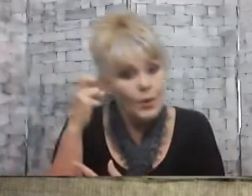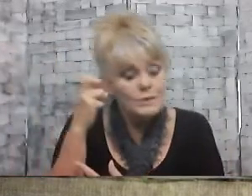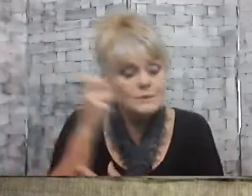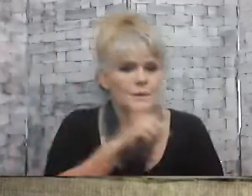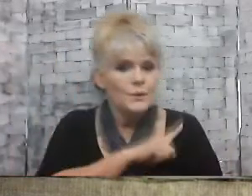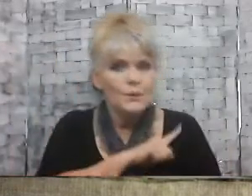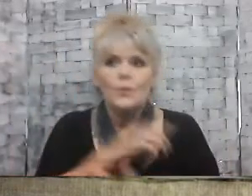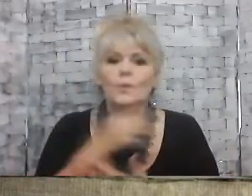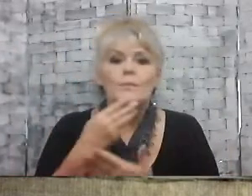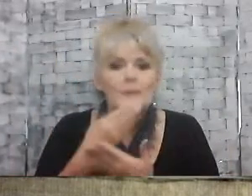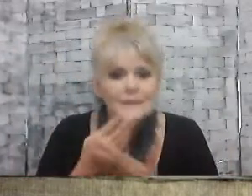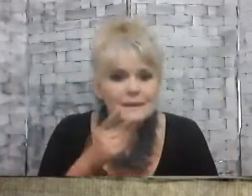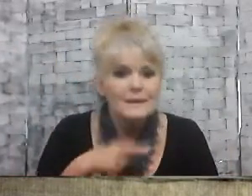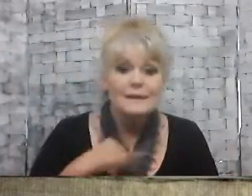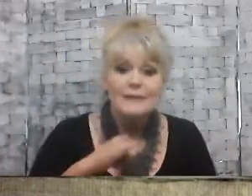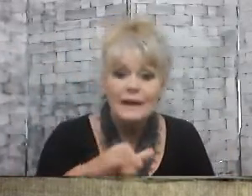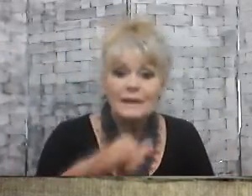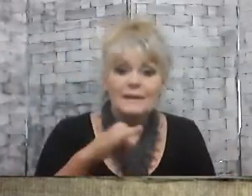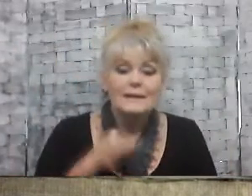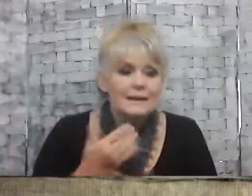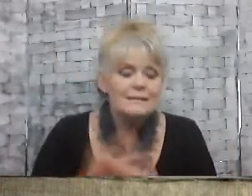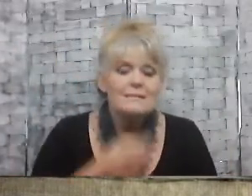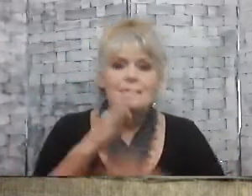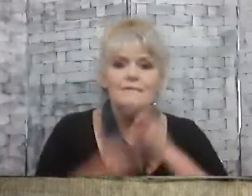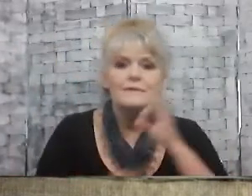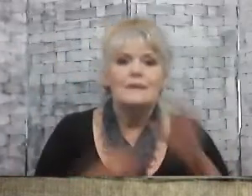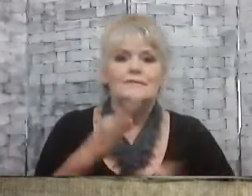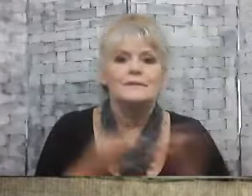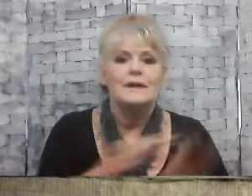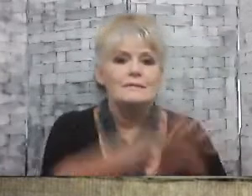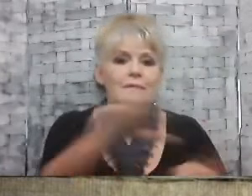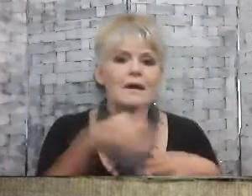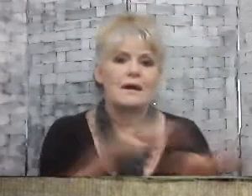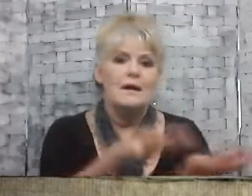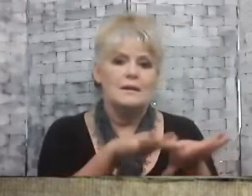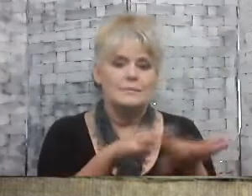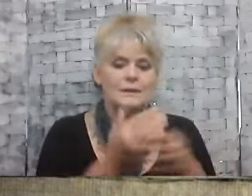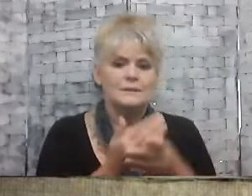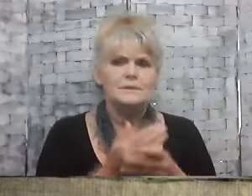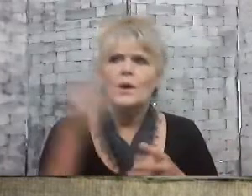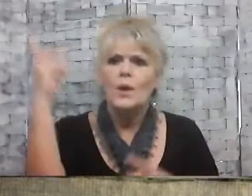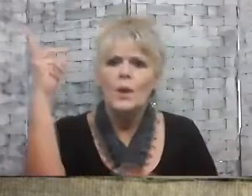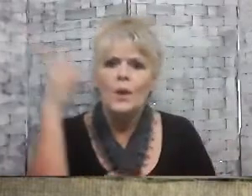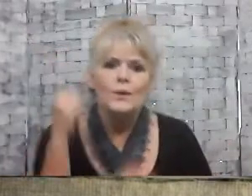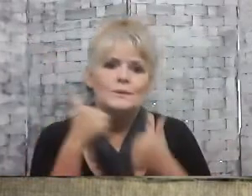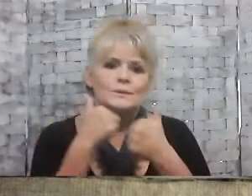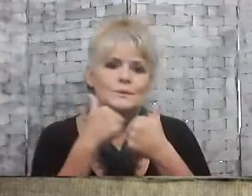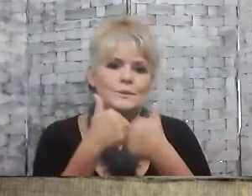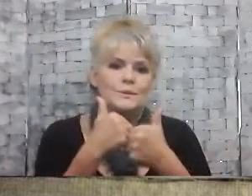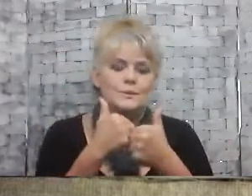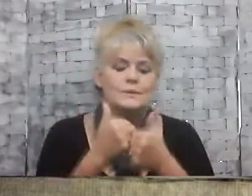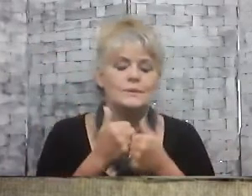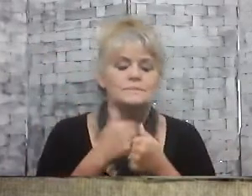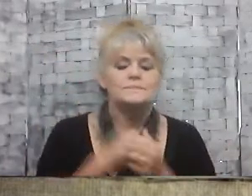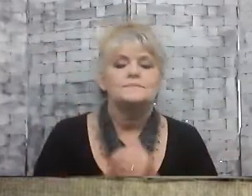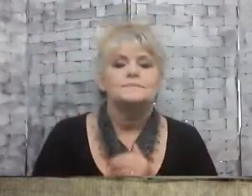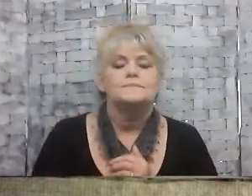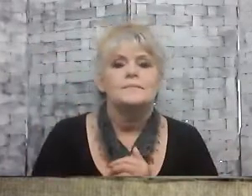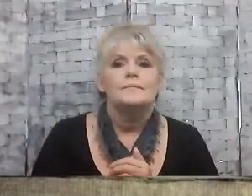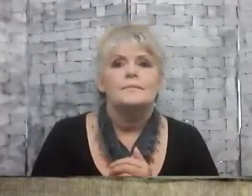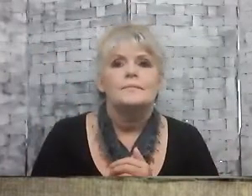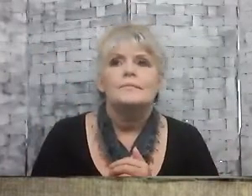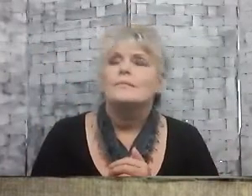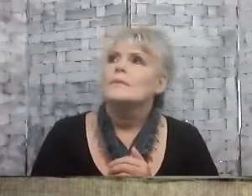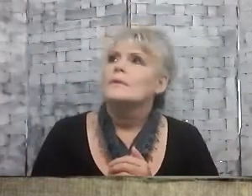die story kan oorvertel. So gebruik jou verbeelding, gebruik jou sintuie, en kom ons luister ook in